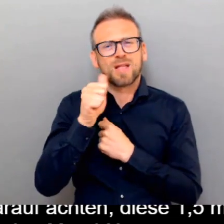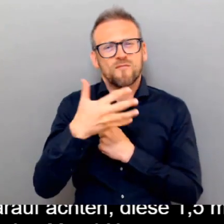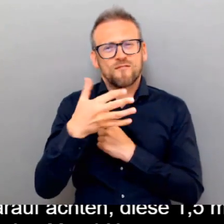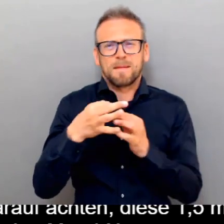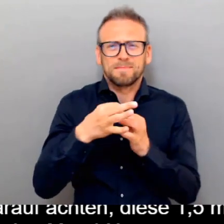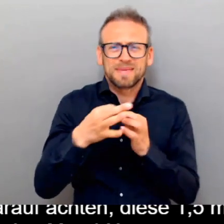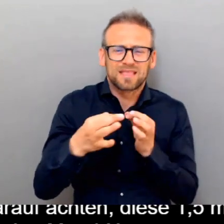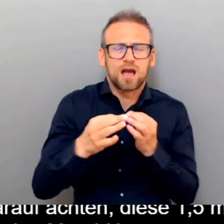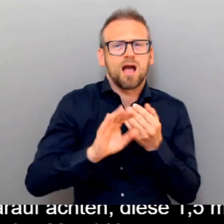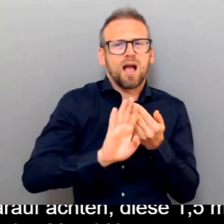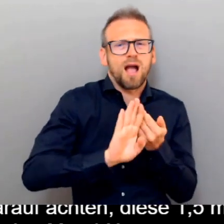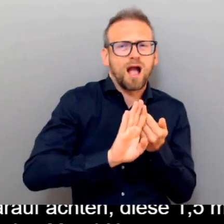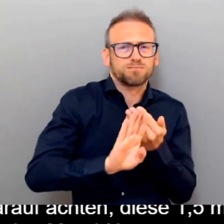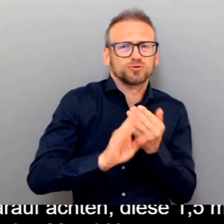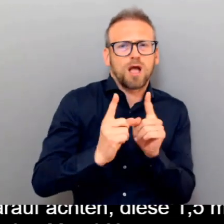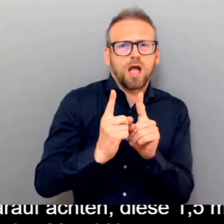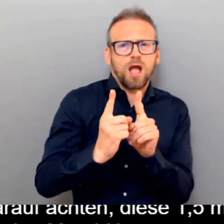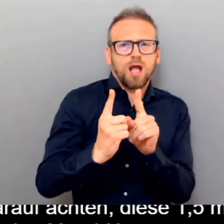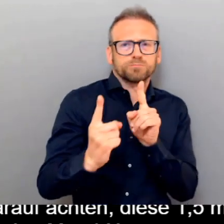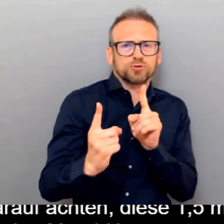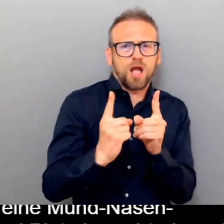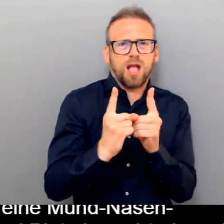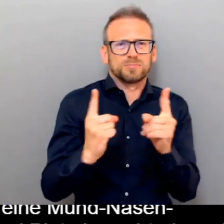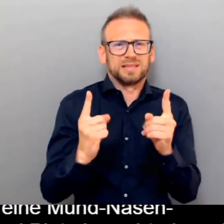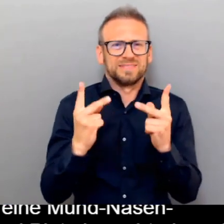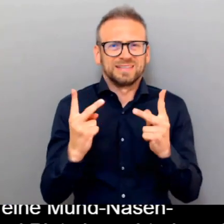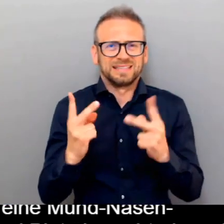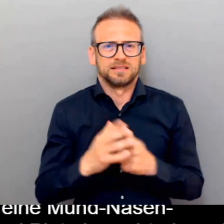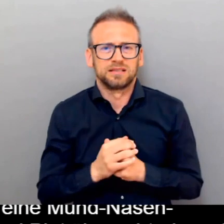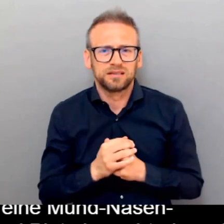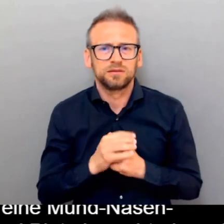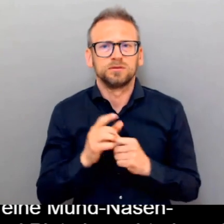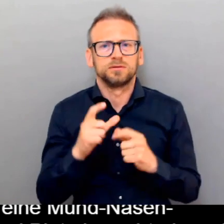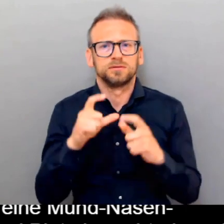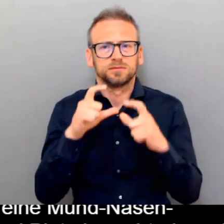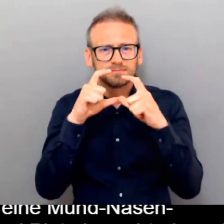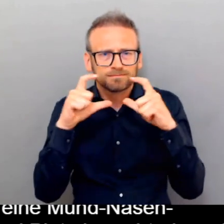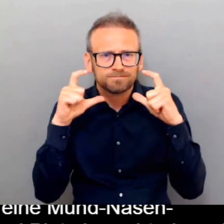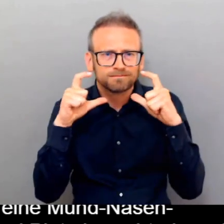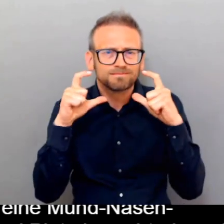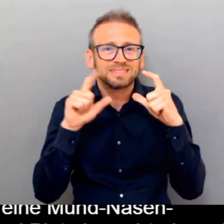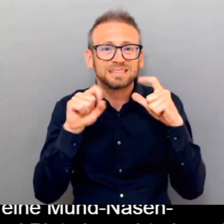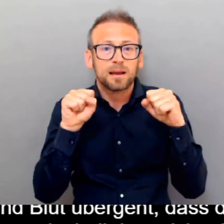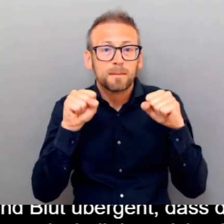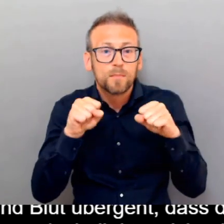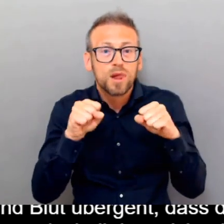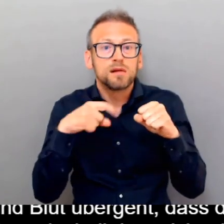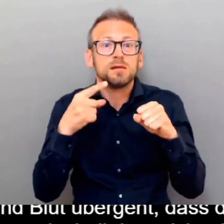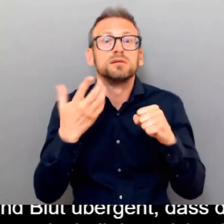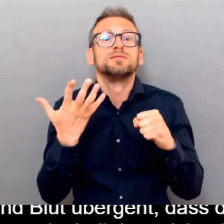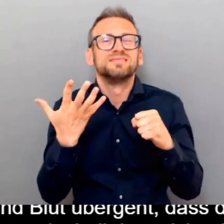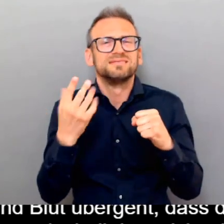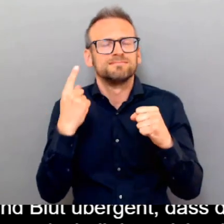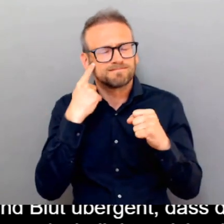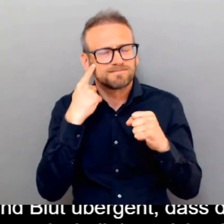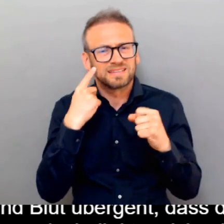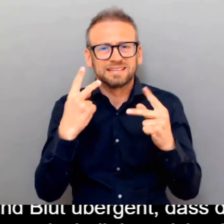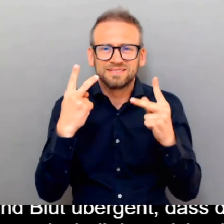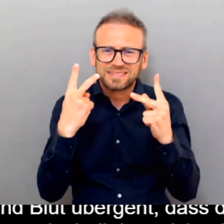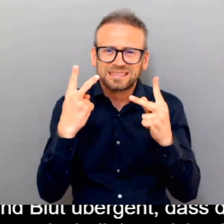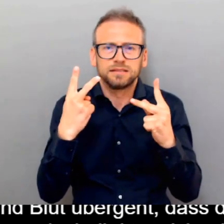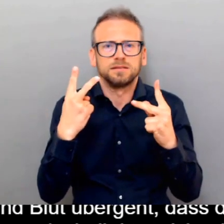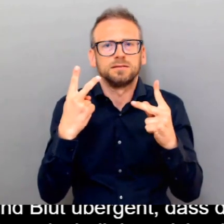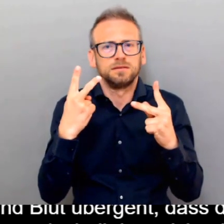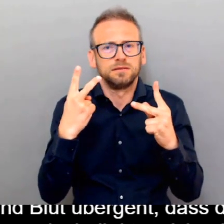Deswegen kann ich mich nur dem Unverständnis, was der Florian Herrmann vorhin geäußert hat, zu den Demonstranten anschließen, weil genau das